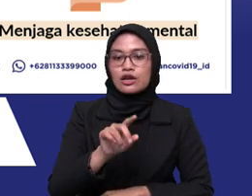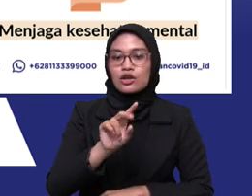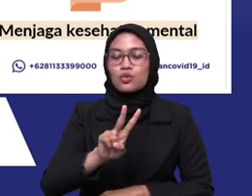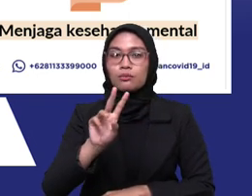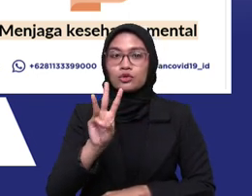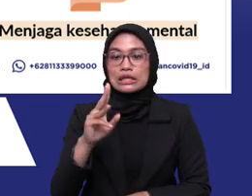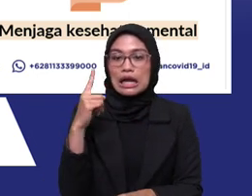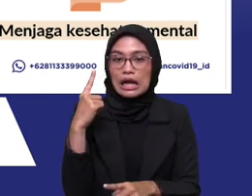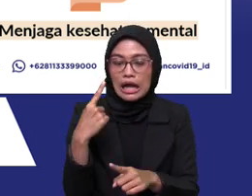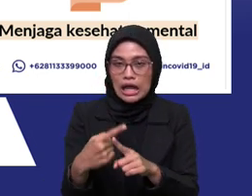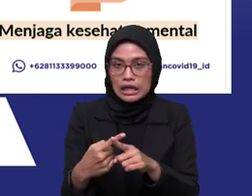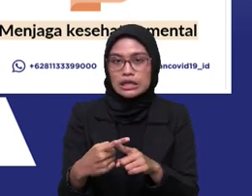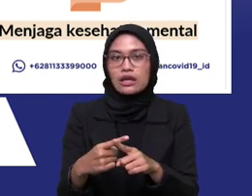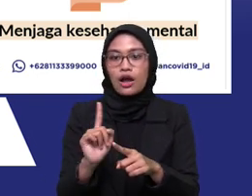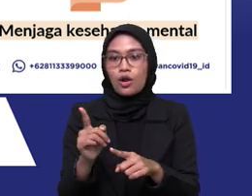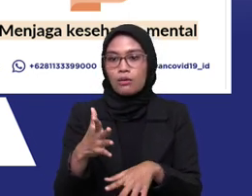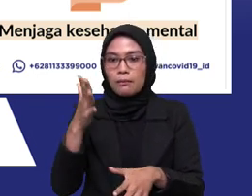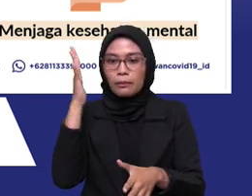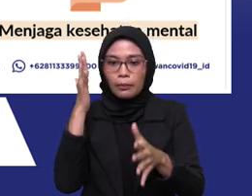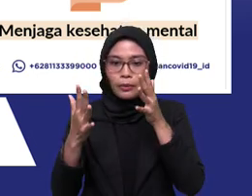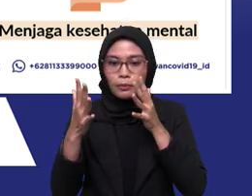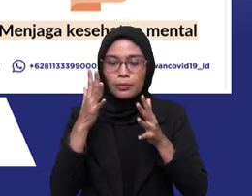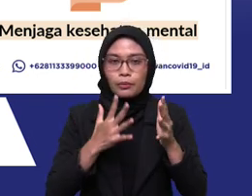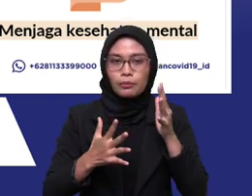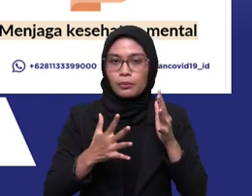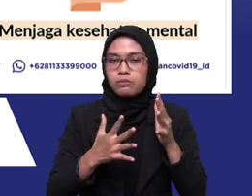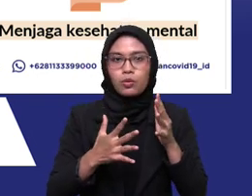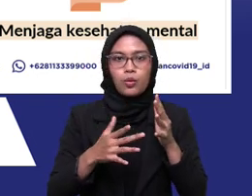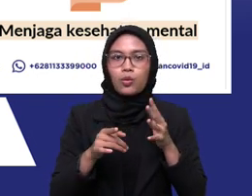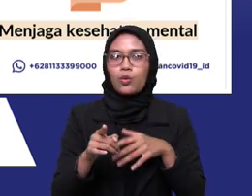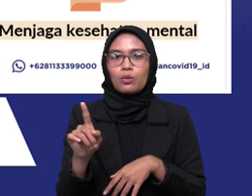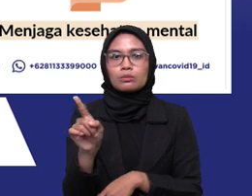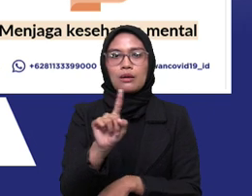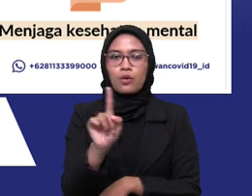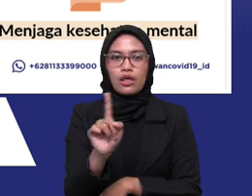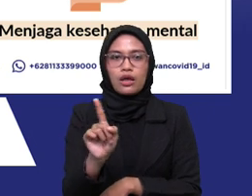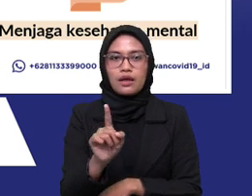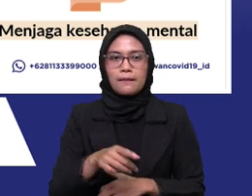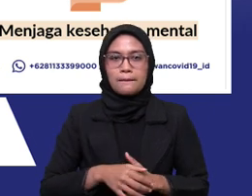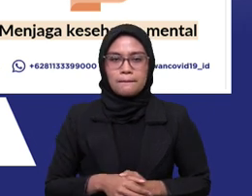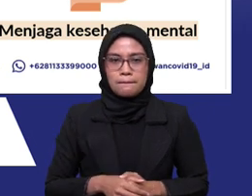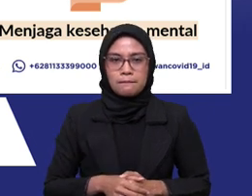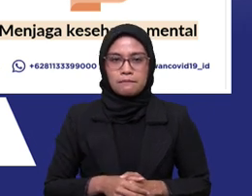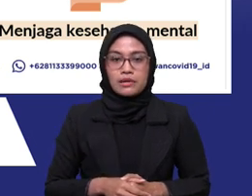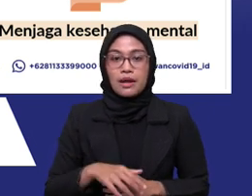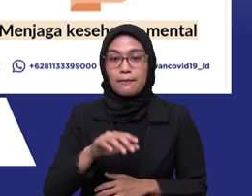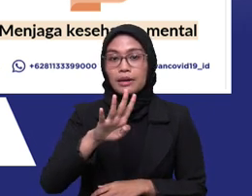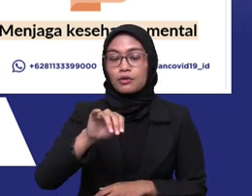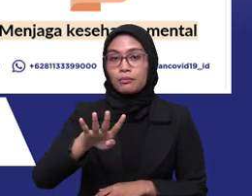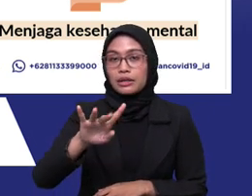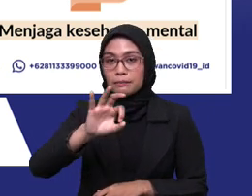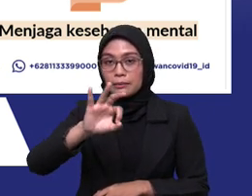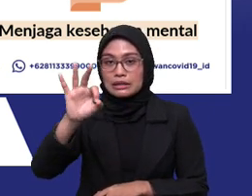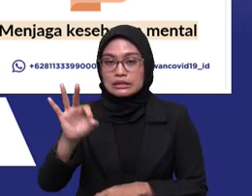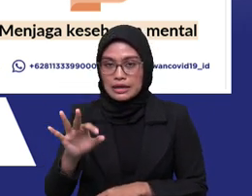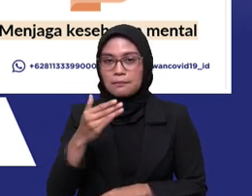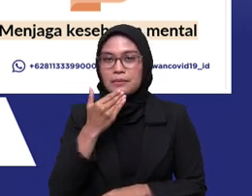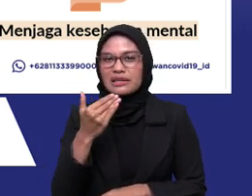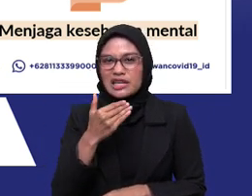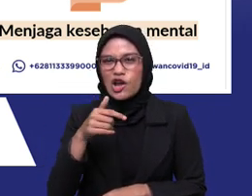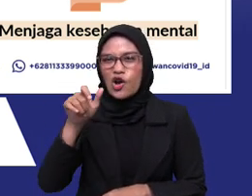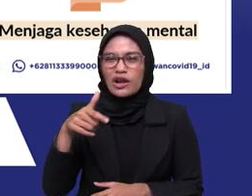kali seseorang memegang wajahnya perjam dan 44 persen diantaranya menyentuh bagian